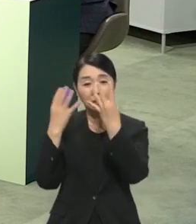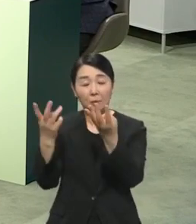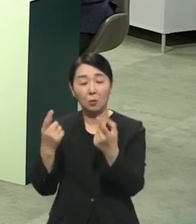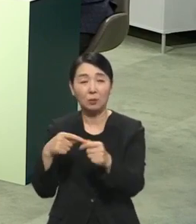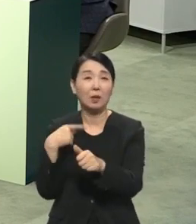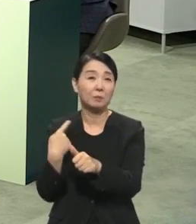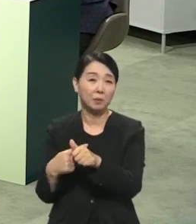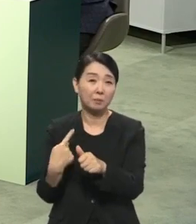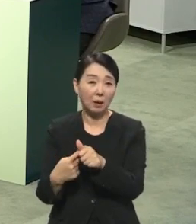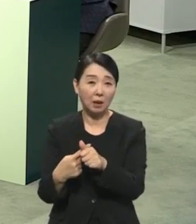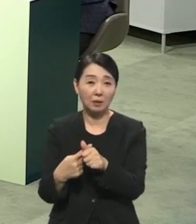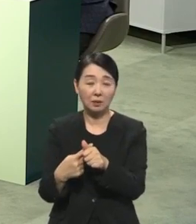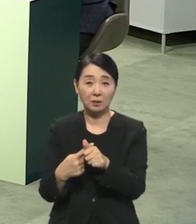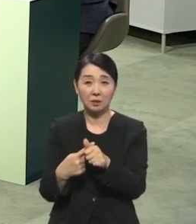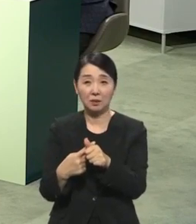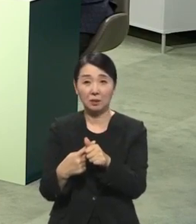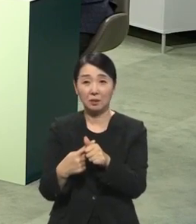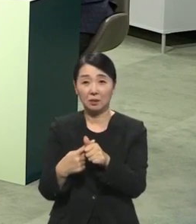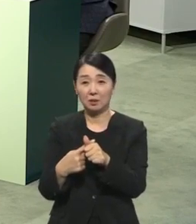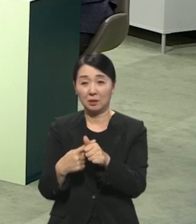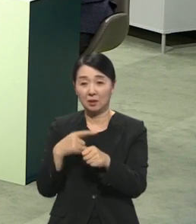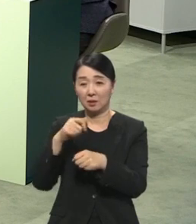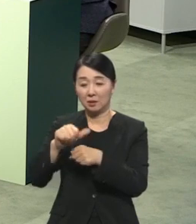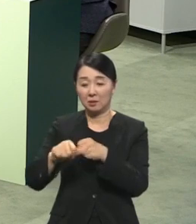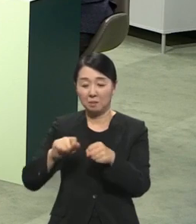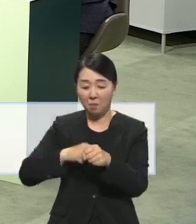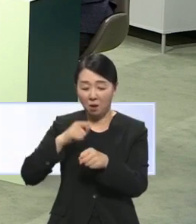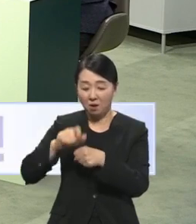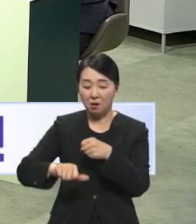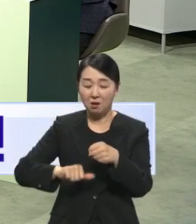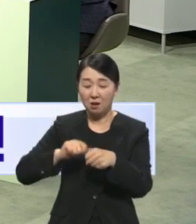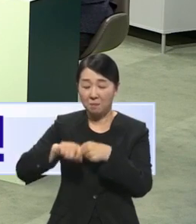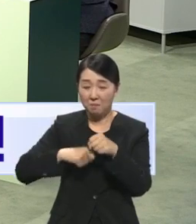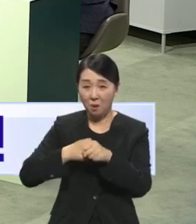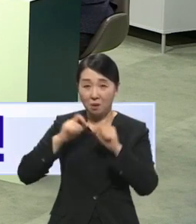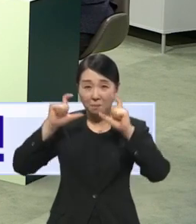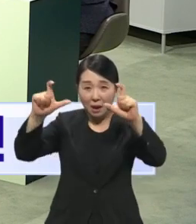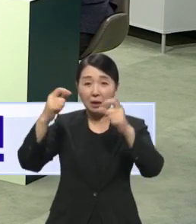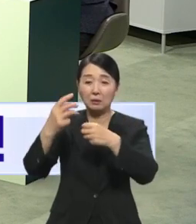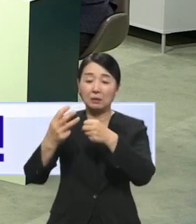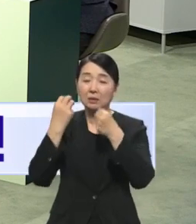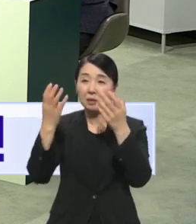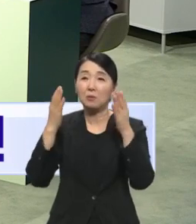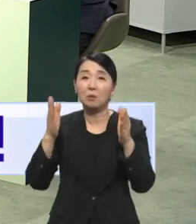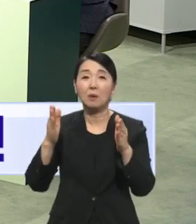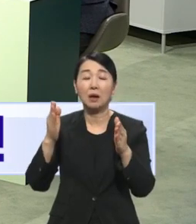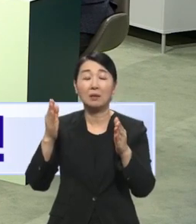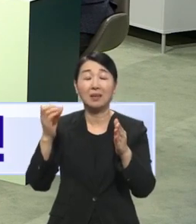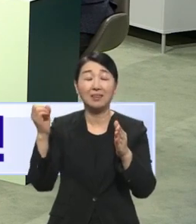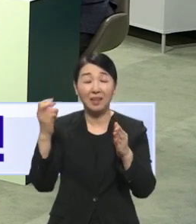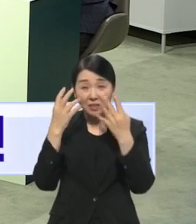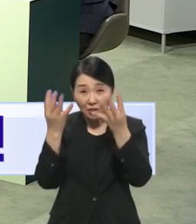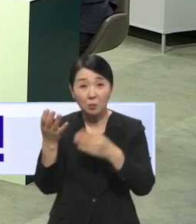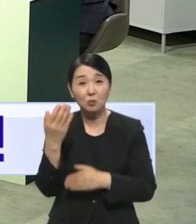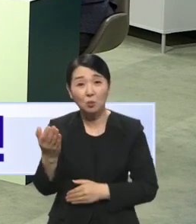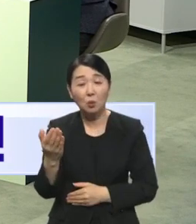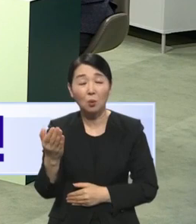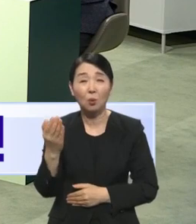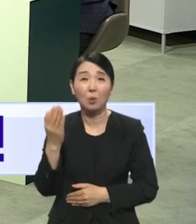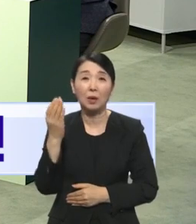했는데이 형 확정 3개월 만에 사면 대통령의 강한 의지가 있었다 이런 보도가 있었어요